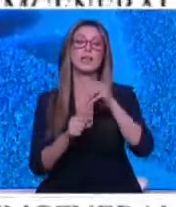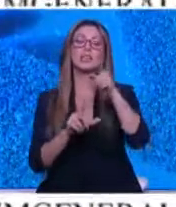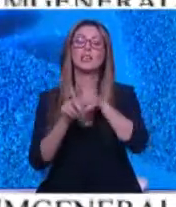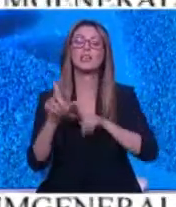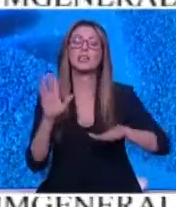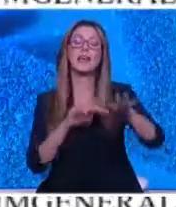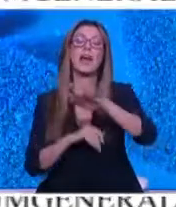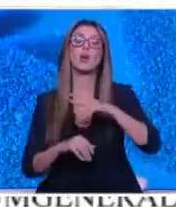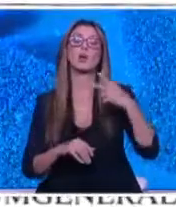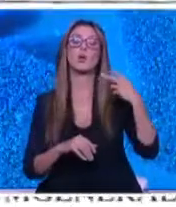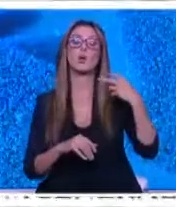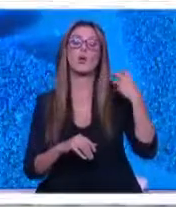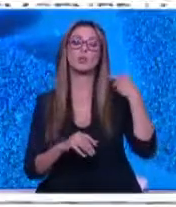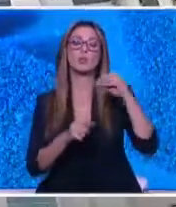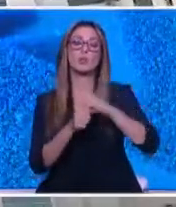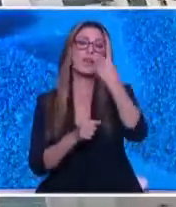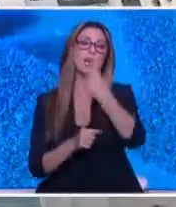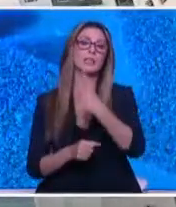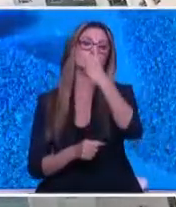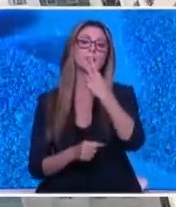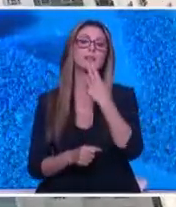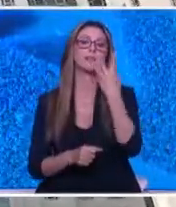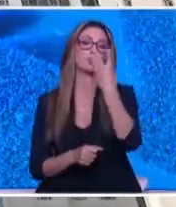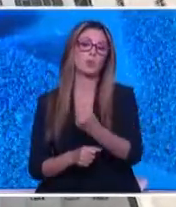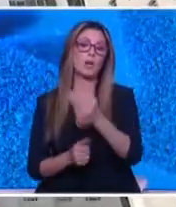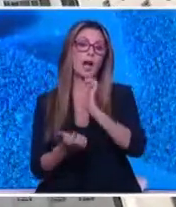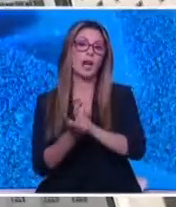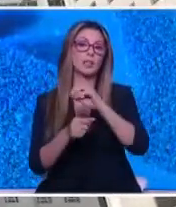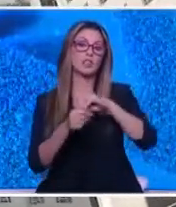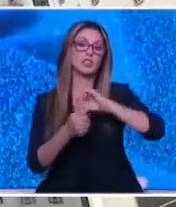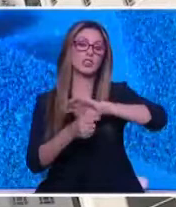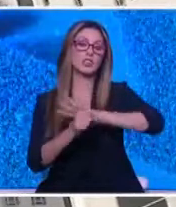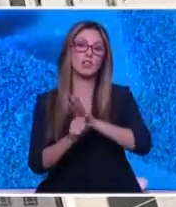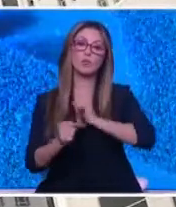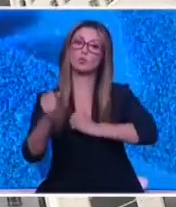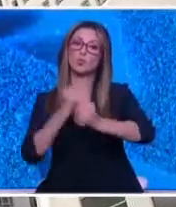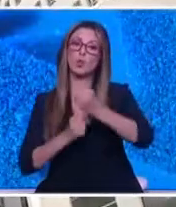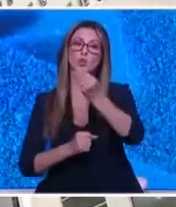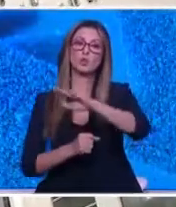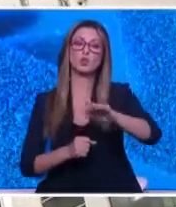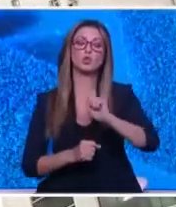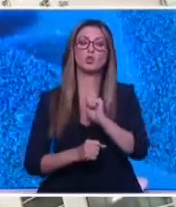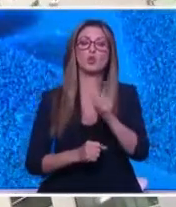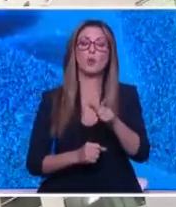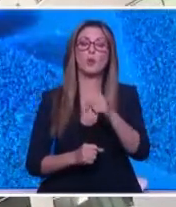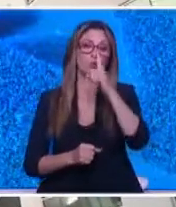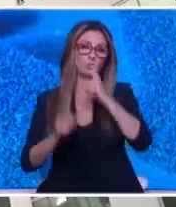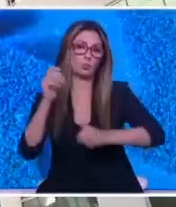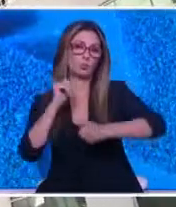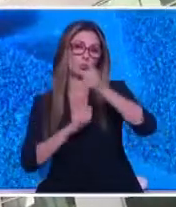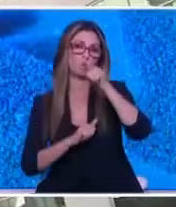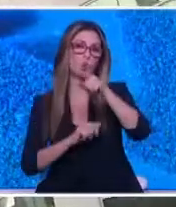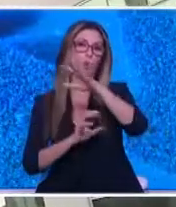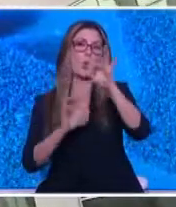Genel Komutanlığı tarihinde ilk kez bir kadın da yer aldı. Aile içi şiddetli mücadele ve çocuk şube müdürü kıdemli albay Özlem